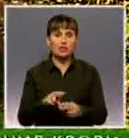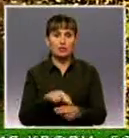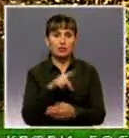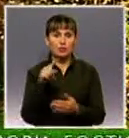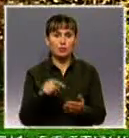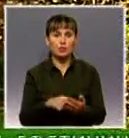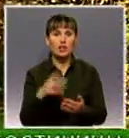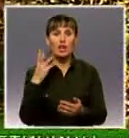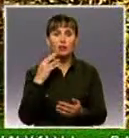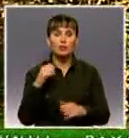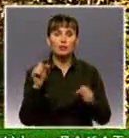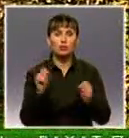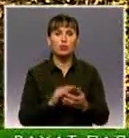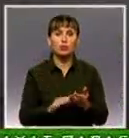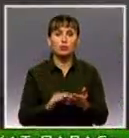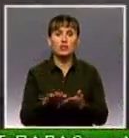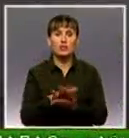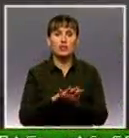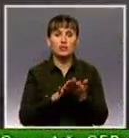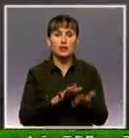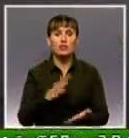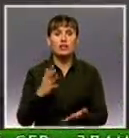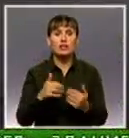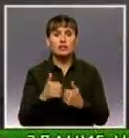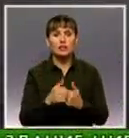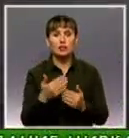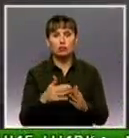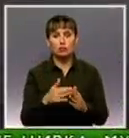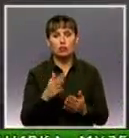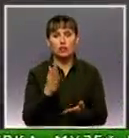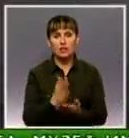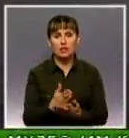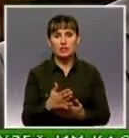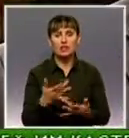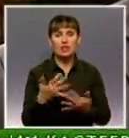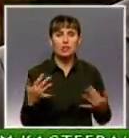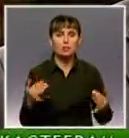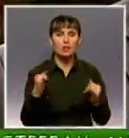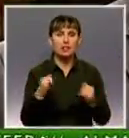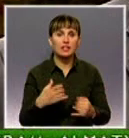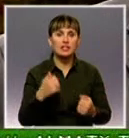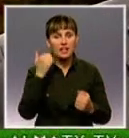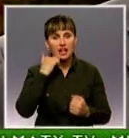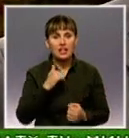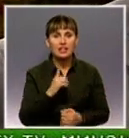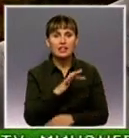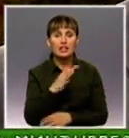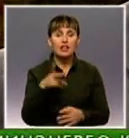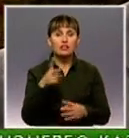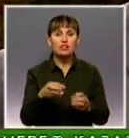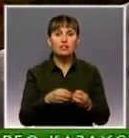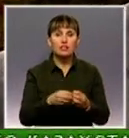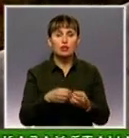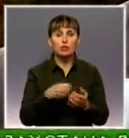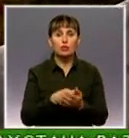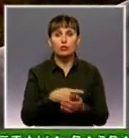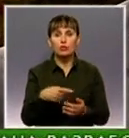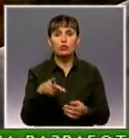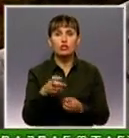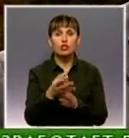вопросом. Алматинцы могут написать заявление, если рядом с их домом есть аварийное дерево. 2010 года по 2014